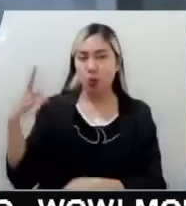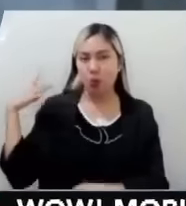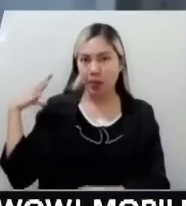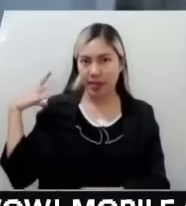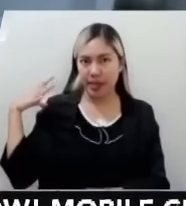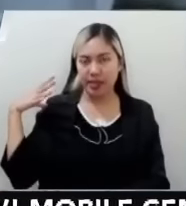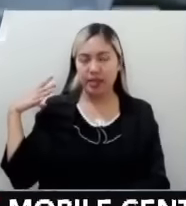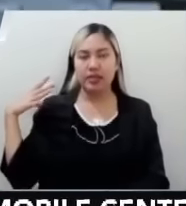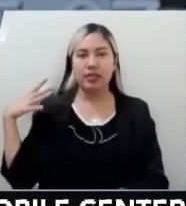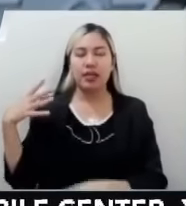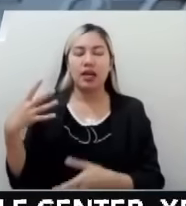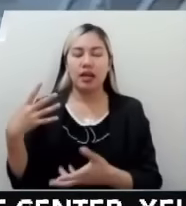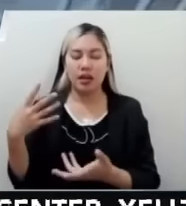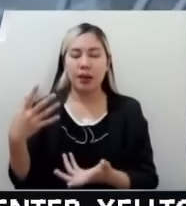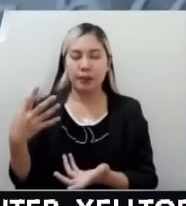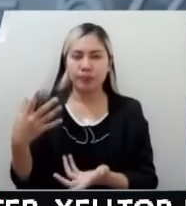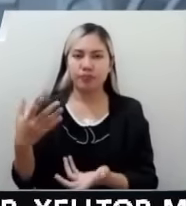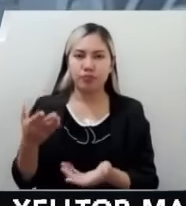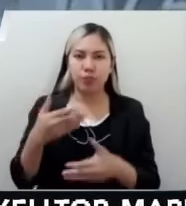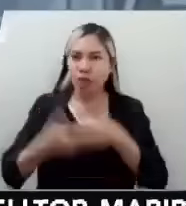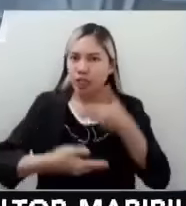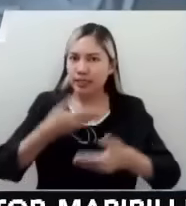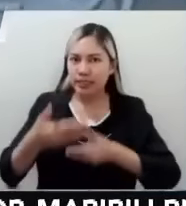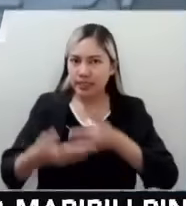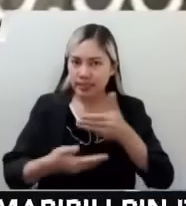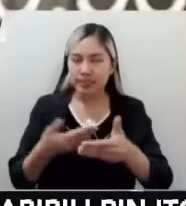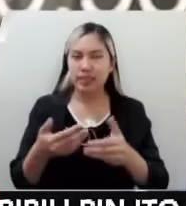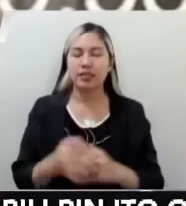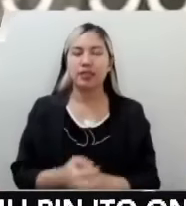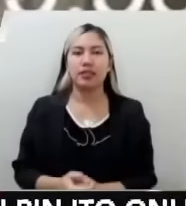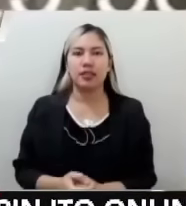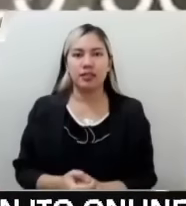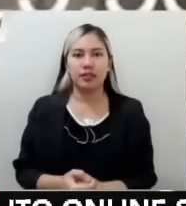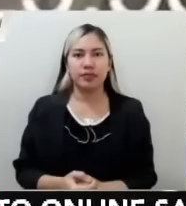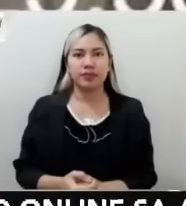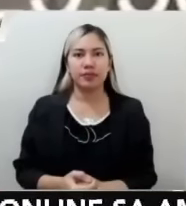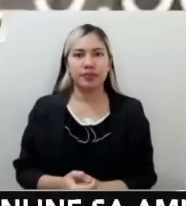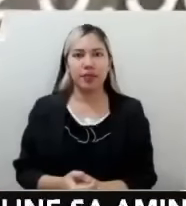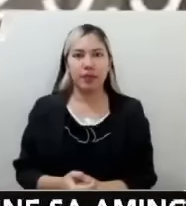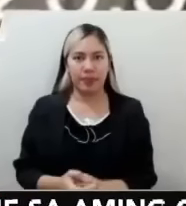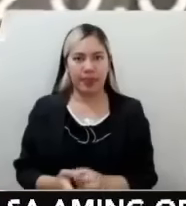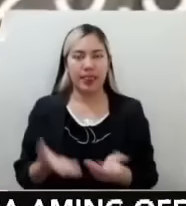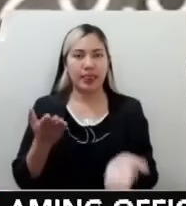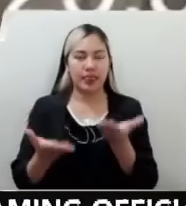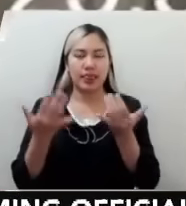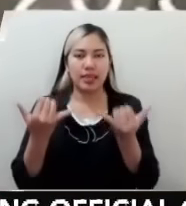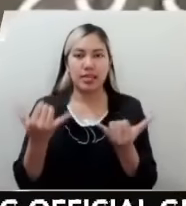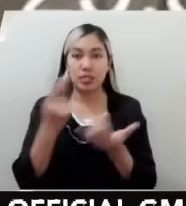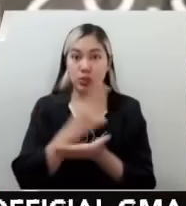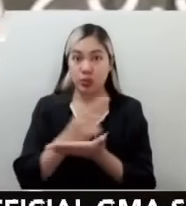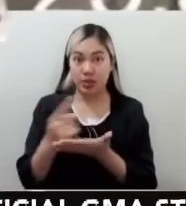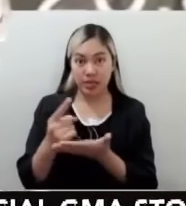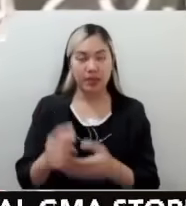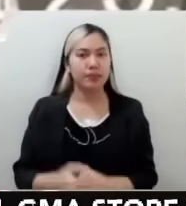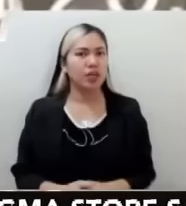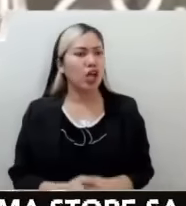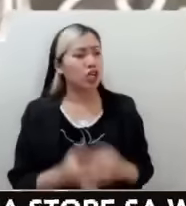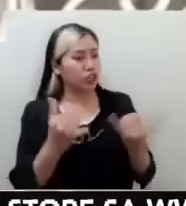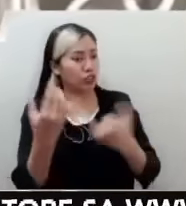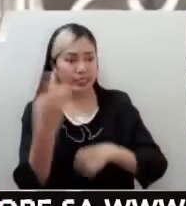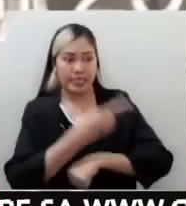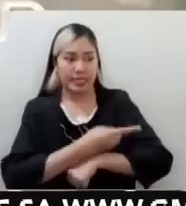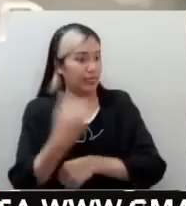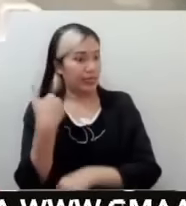anticipating that we will be expecting this po siguro within the week. So within the week, ngayong araw po, medyo malabo pa dahil may mga proseso